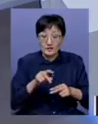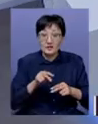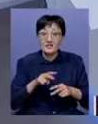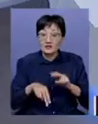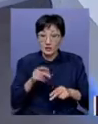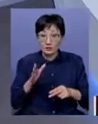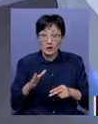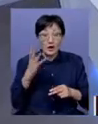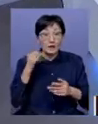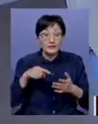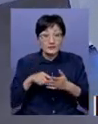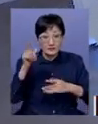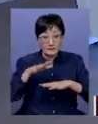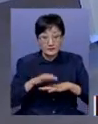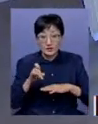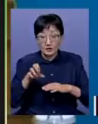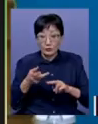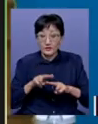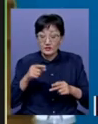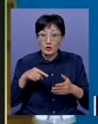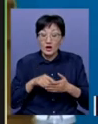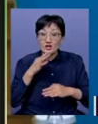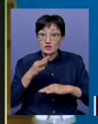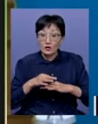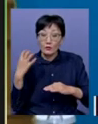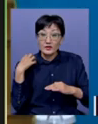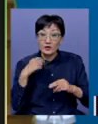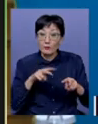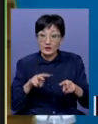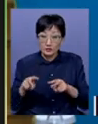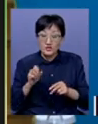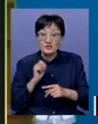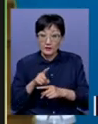Алматы әкімі Бақытжан Сағынтаев бұл мәселені жауаптыларға бақылауда ұстауды тапсырды.